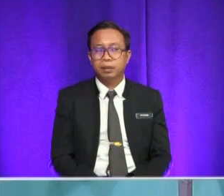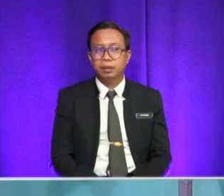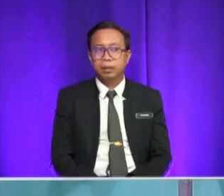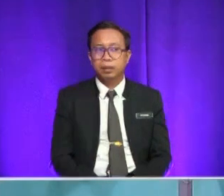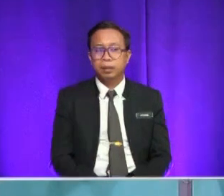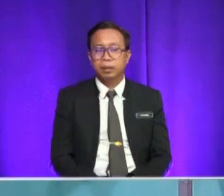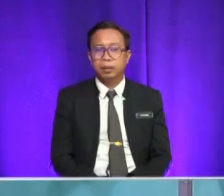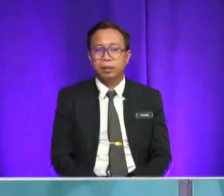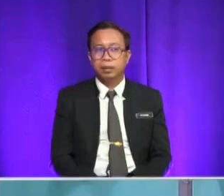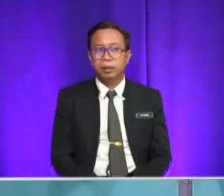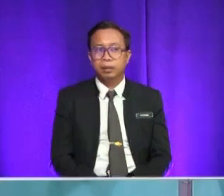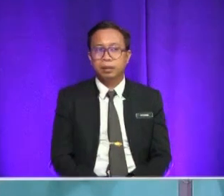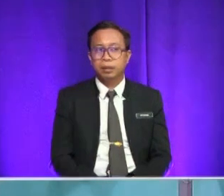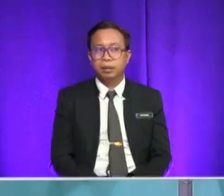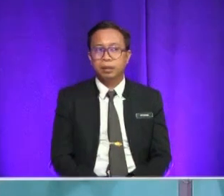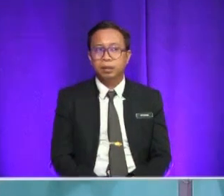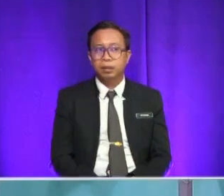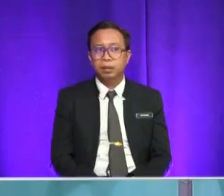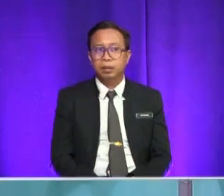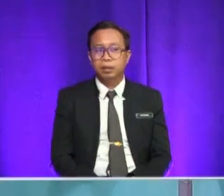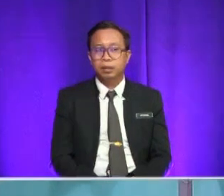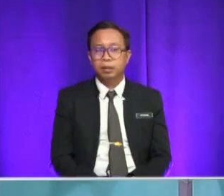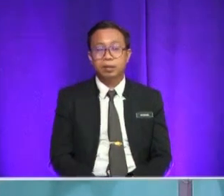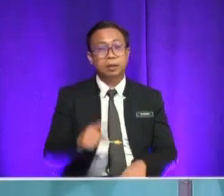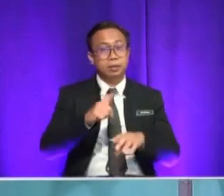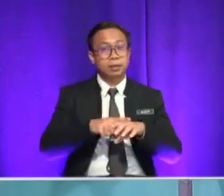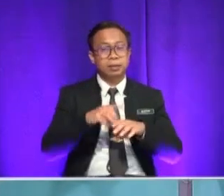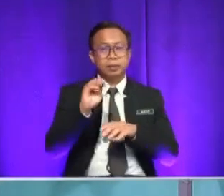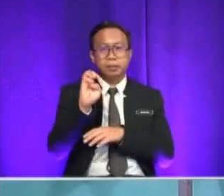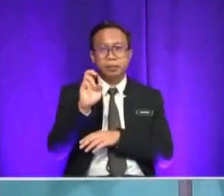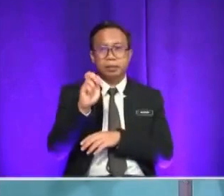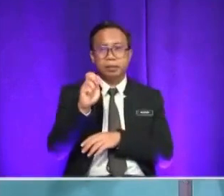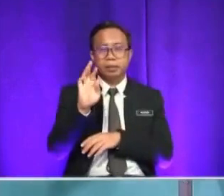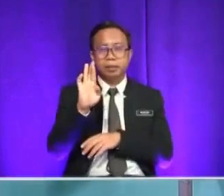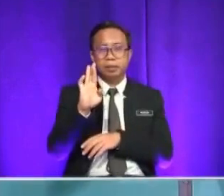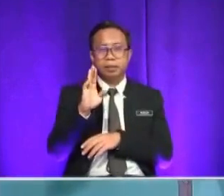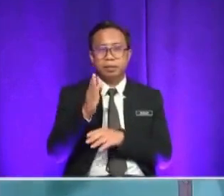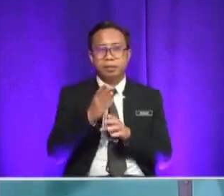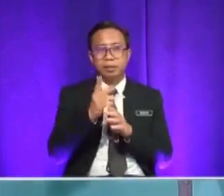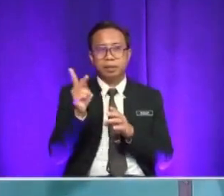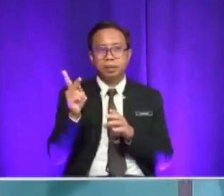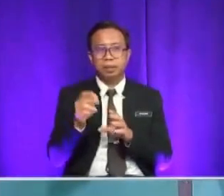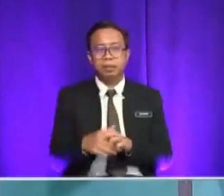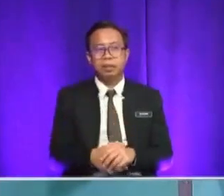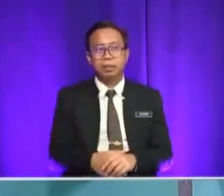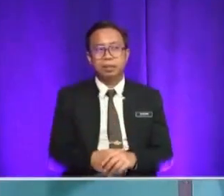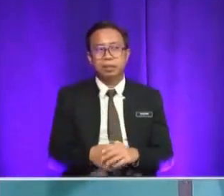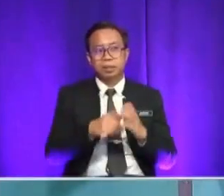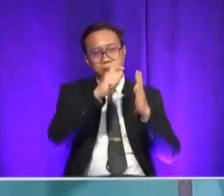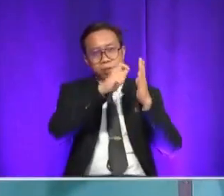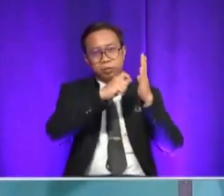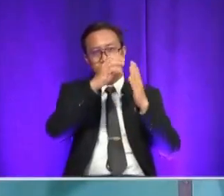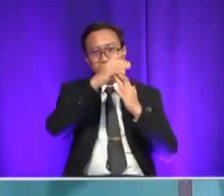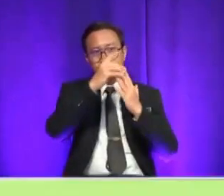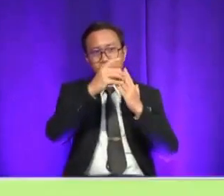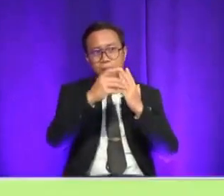bukan. Dia atas. Dekat meter belah kanan tu. Ni Swiss pilihan. Swiss pilihan.